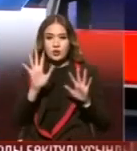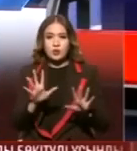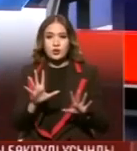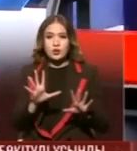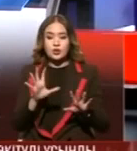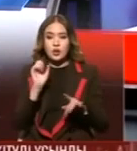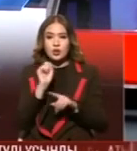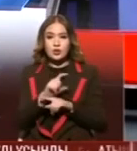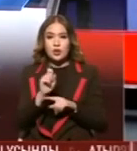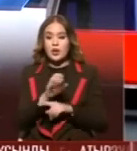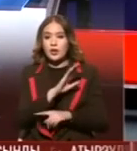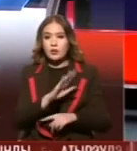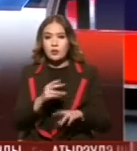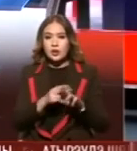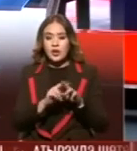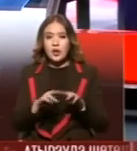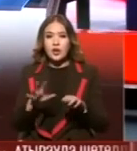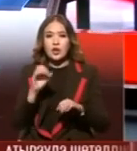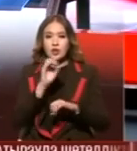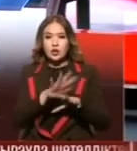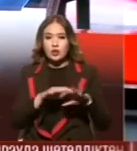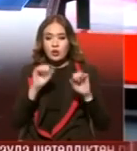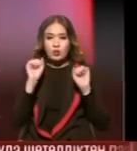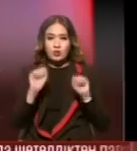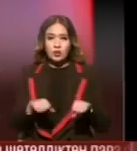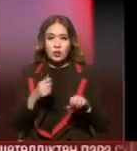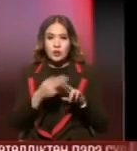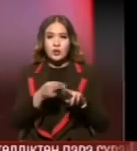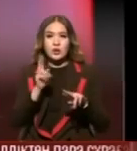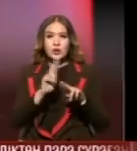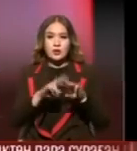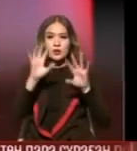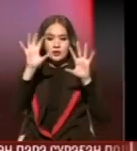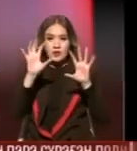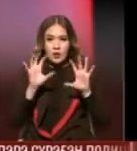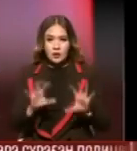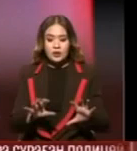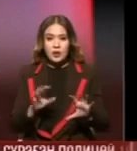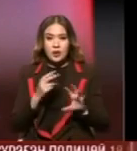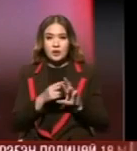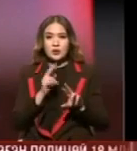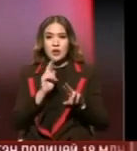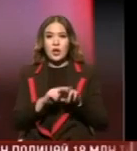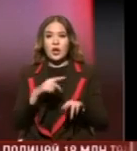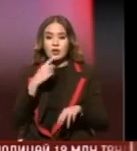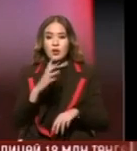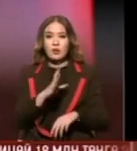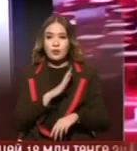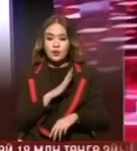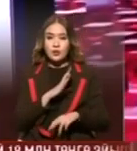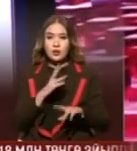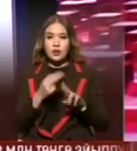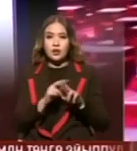ғана емес, оның кешірімді бейнесін көрсетіп отыр. Сондықтан бұл заң негізгі, осы 10-шы айтып отырса, 10-шы заң деп. Бұл